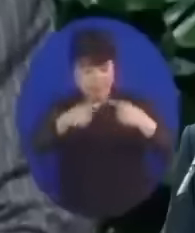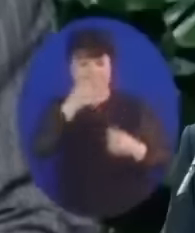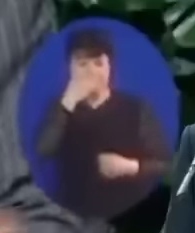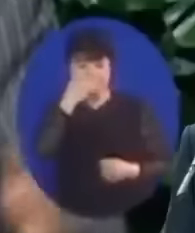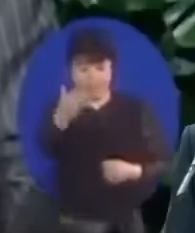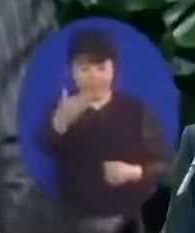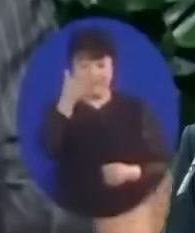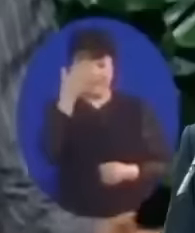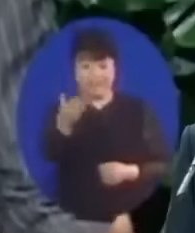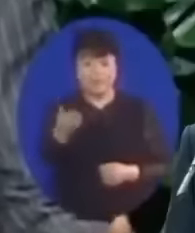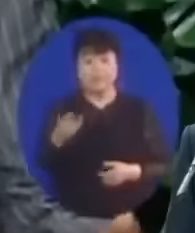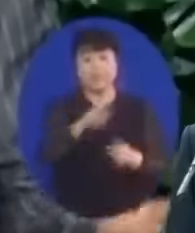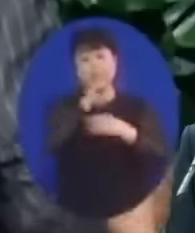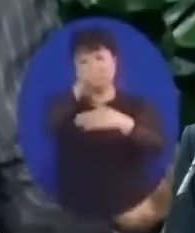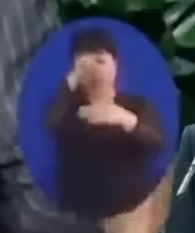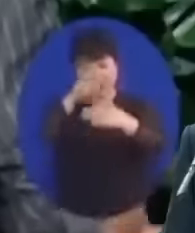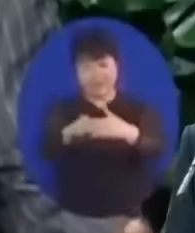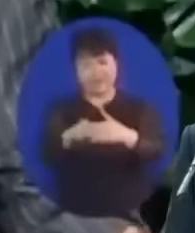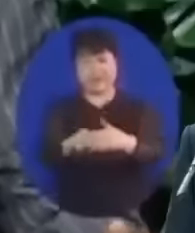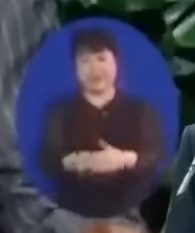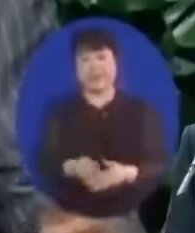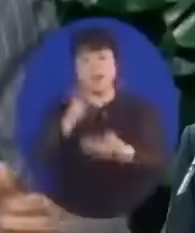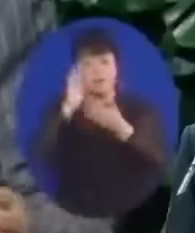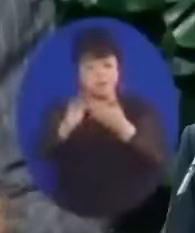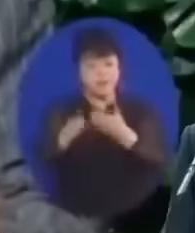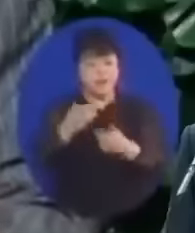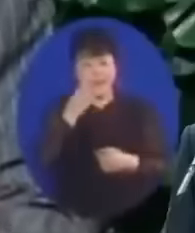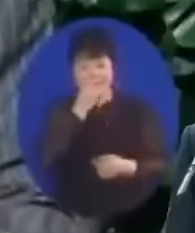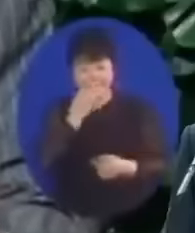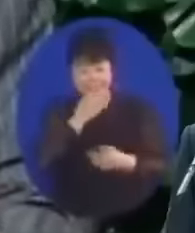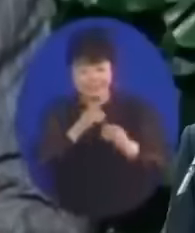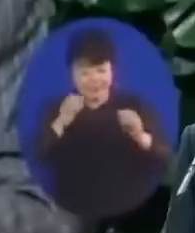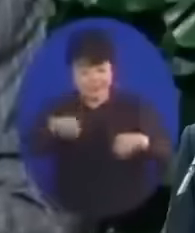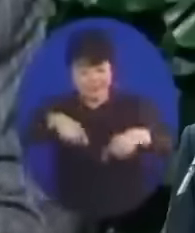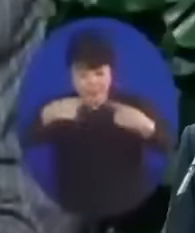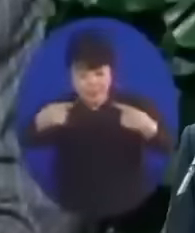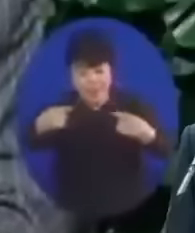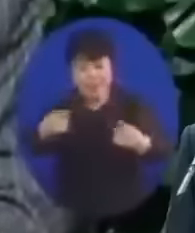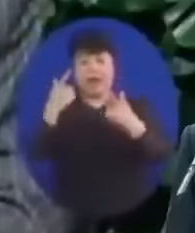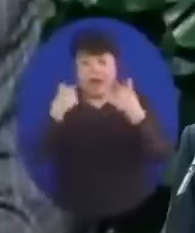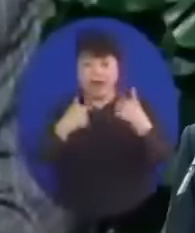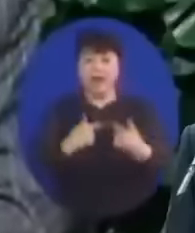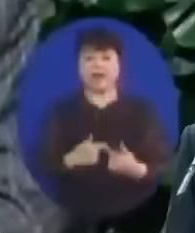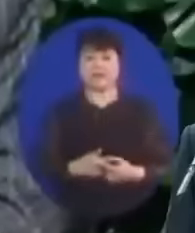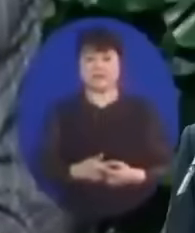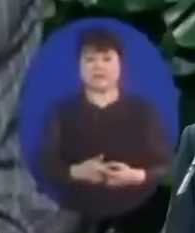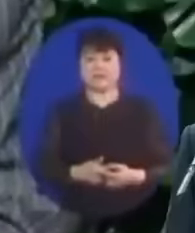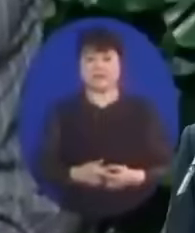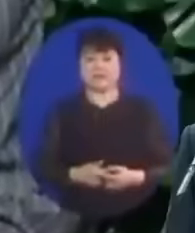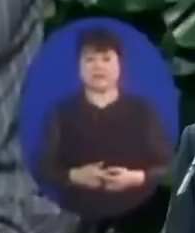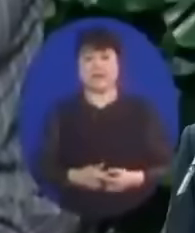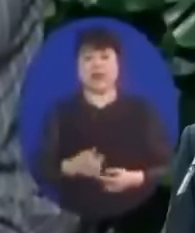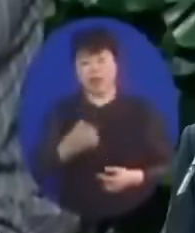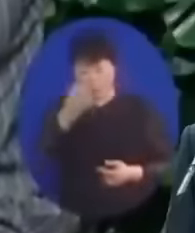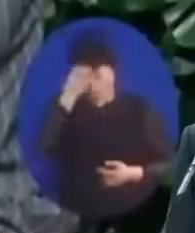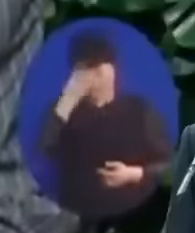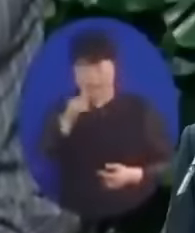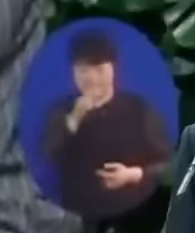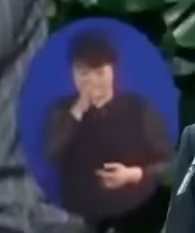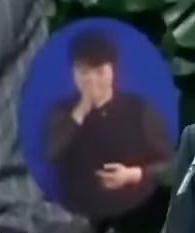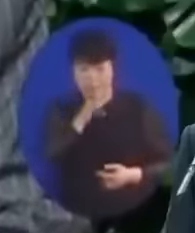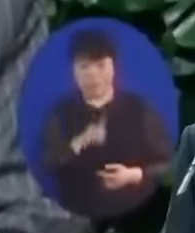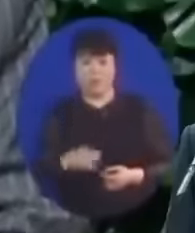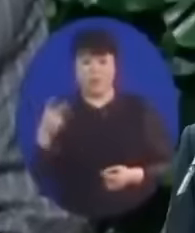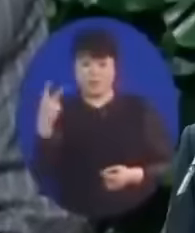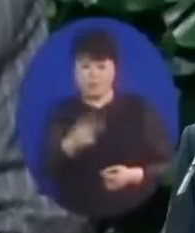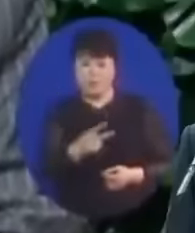것입니다. 여러분의 생활과 여러분의 미래의 젖과 꿀이 흐르는 땅에는 언제나 크고 적은 고난의 광야가 있는 것입니다.